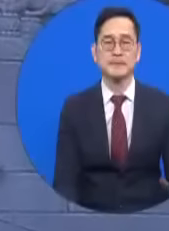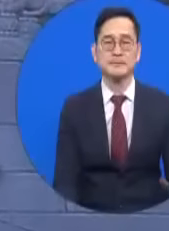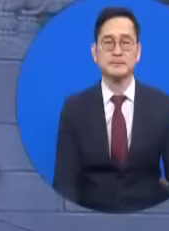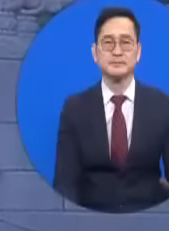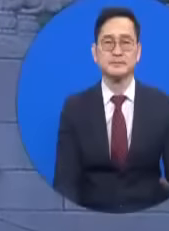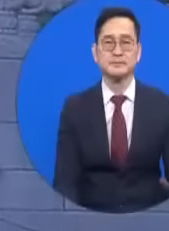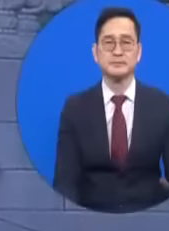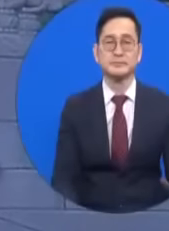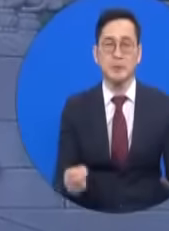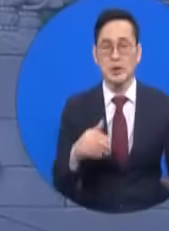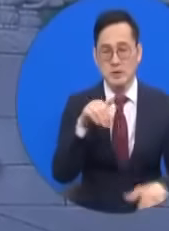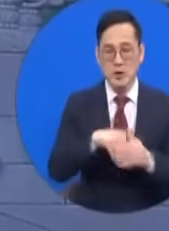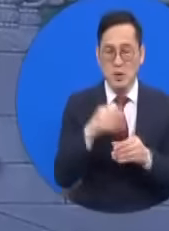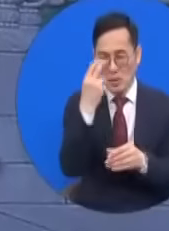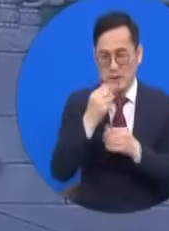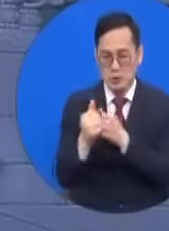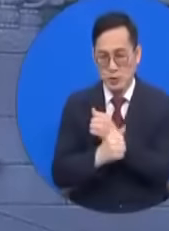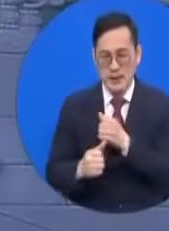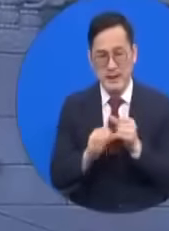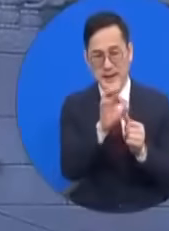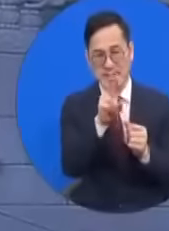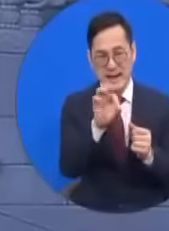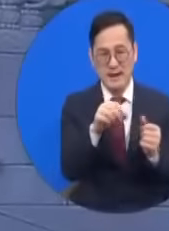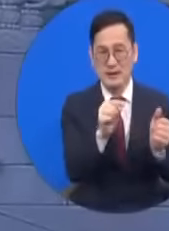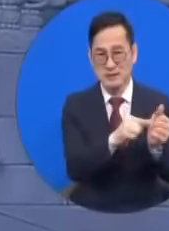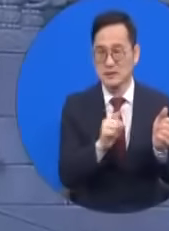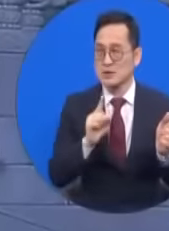그런가 하면 선관위가 양문숙 후보를 고발했습니다.